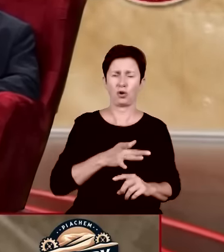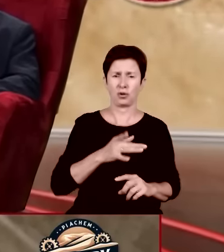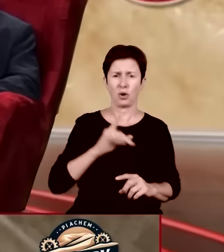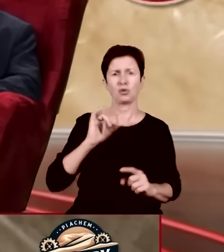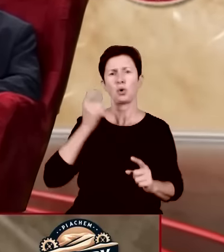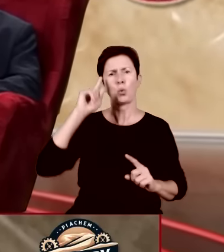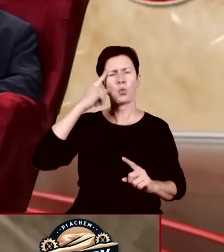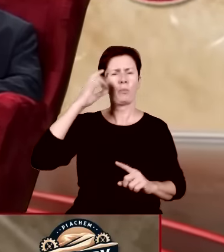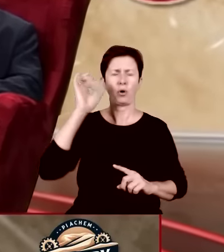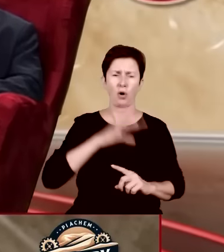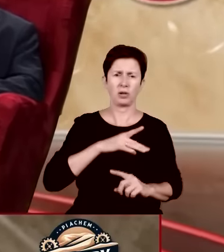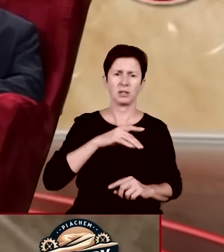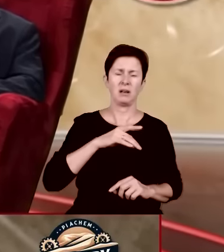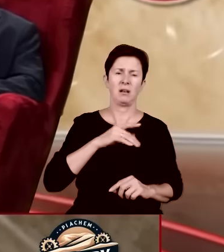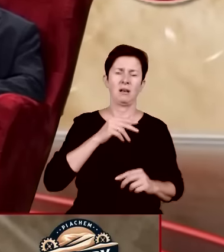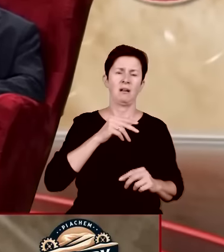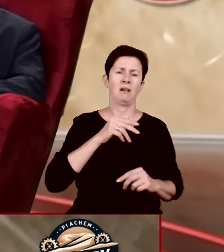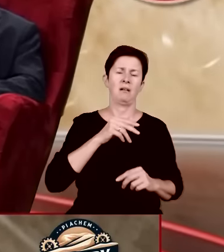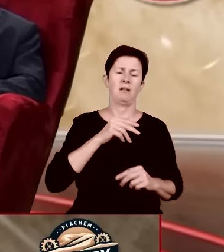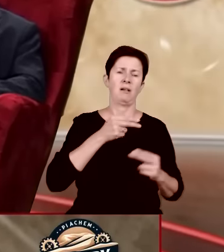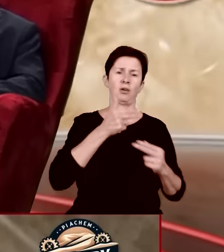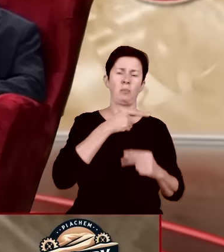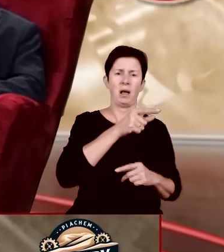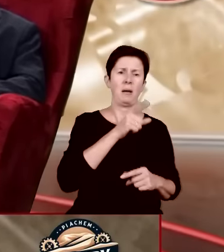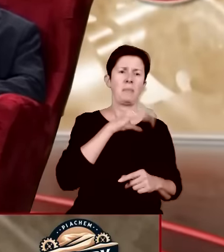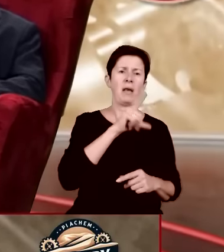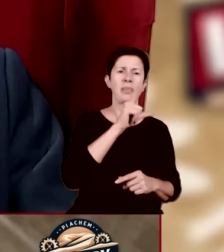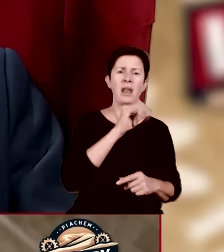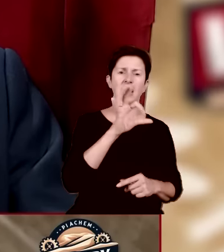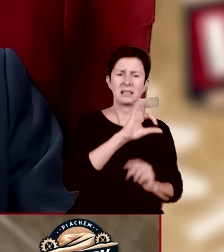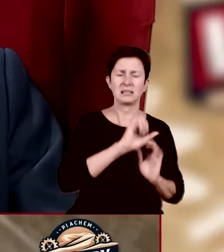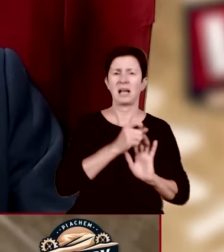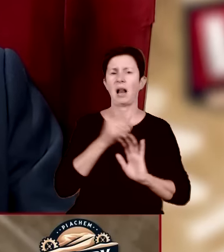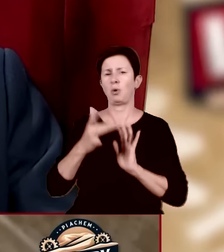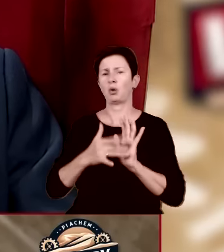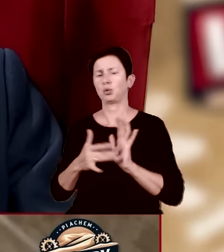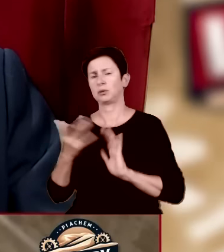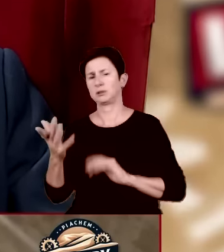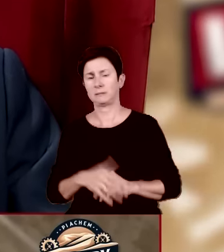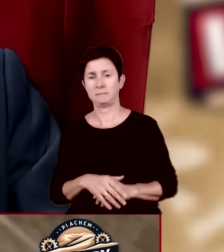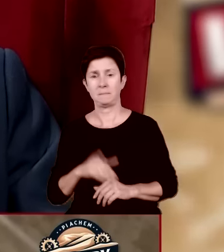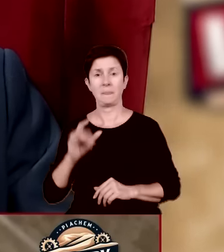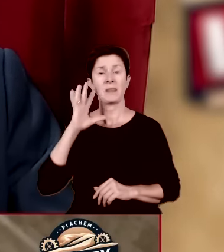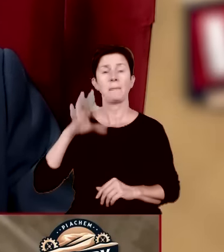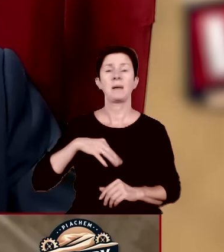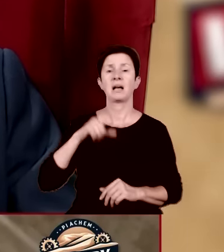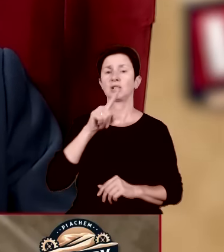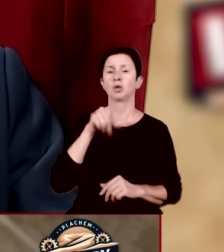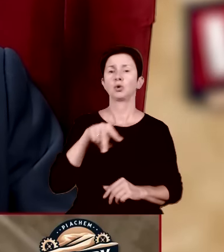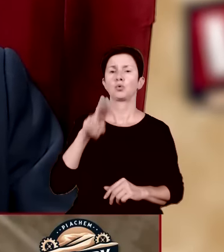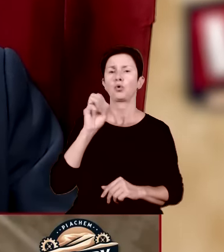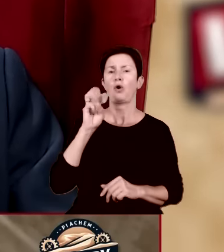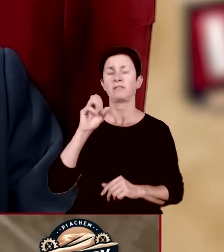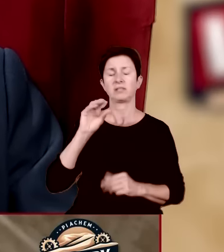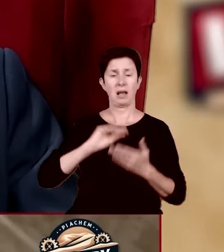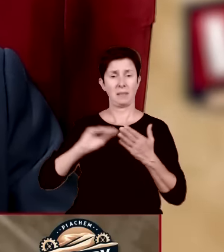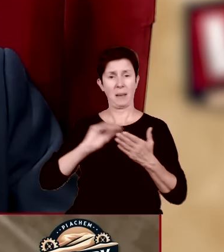tweety pana Lisa na przykład? No na przykład, natomiast ten wpis Anny Marii Żukowskiej jest bardzo ciekawy, jak się